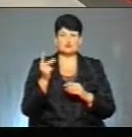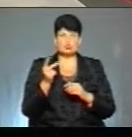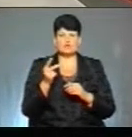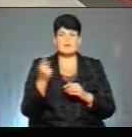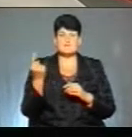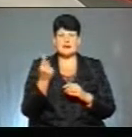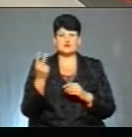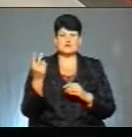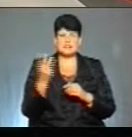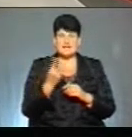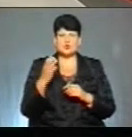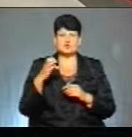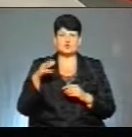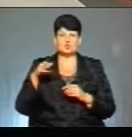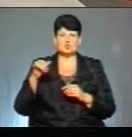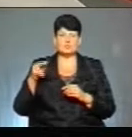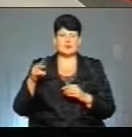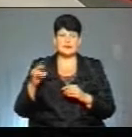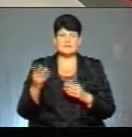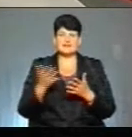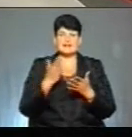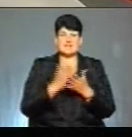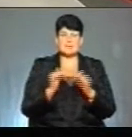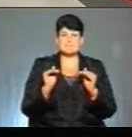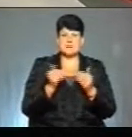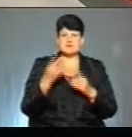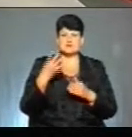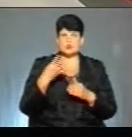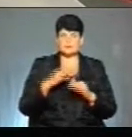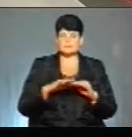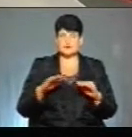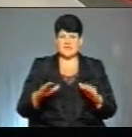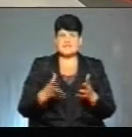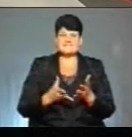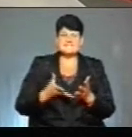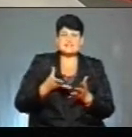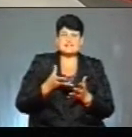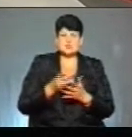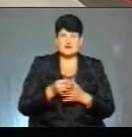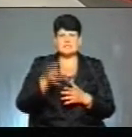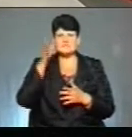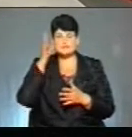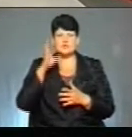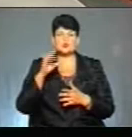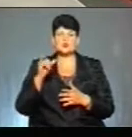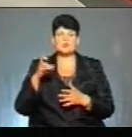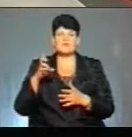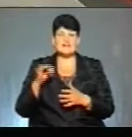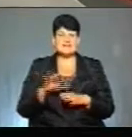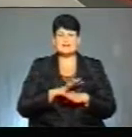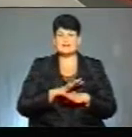та 1-го, 3-го ступенів, де є менше 40 учнів, фінансуватися з освітньої субвенції